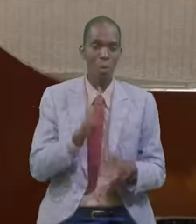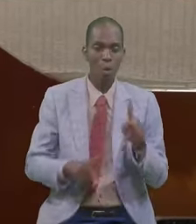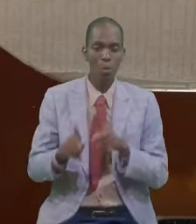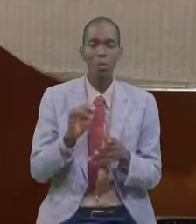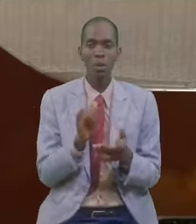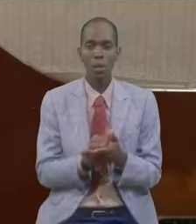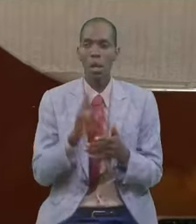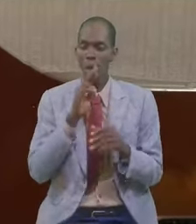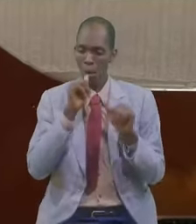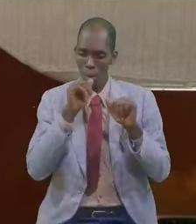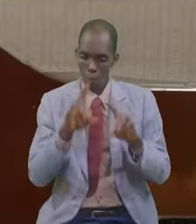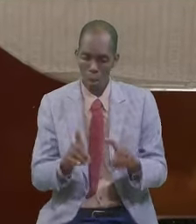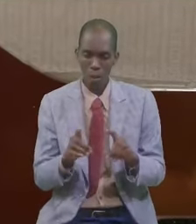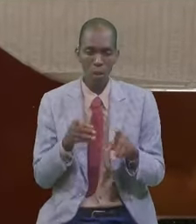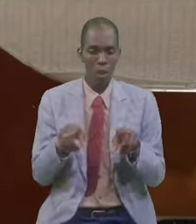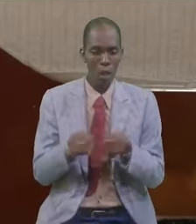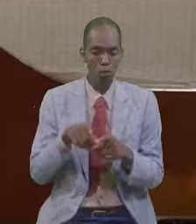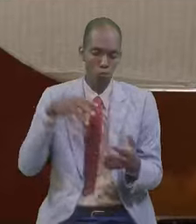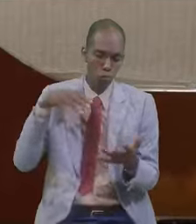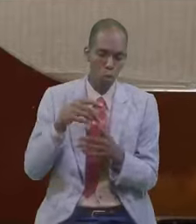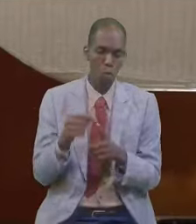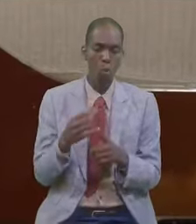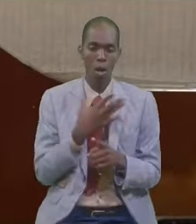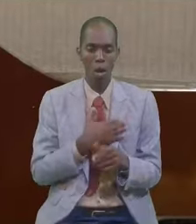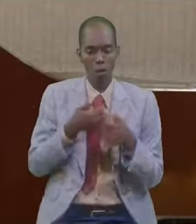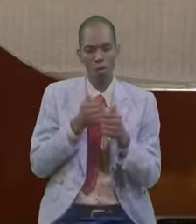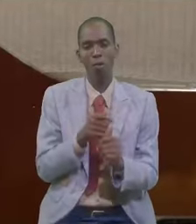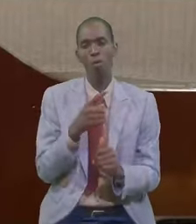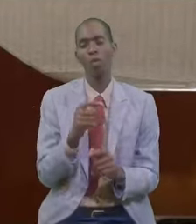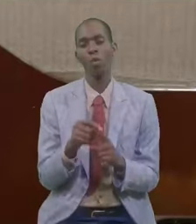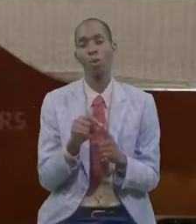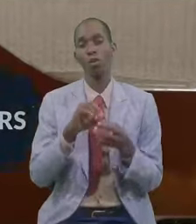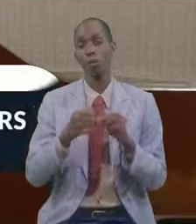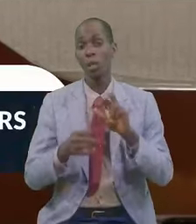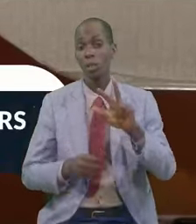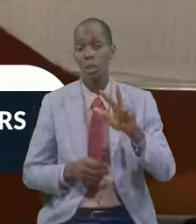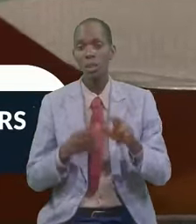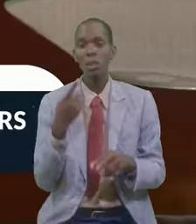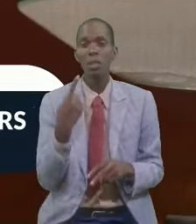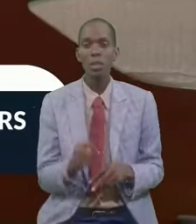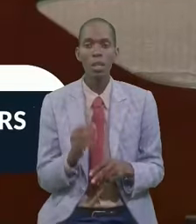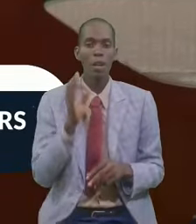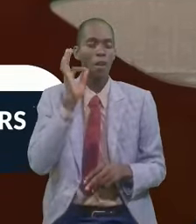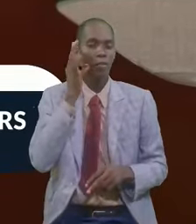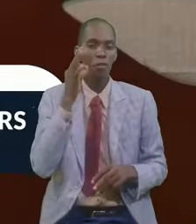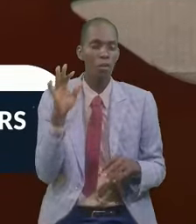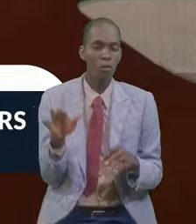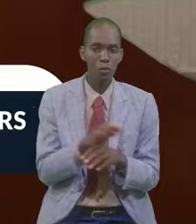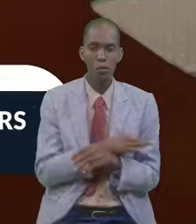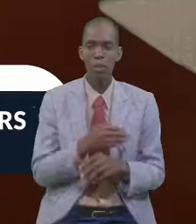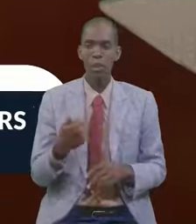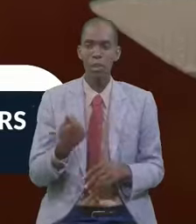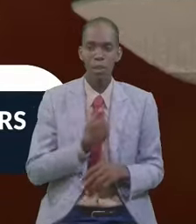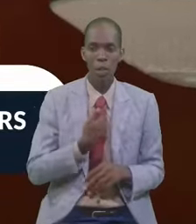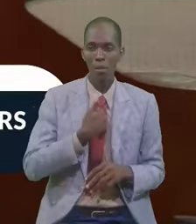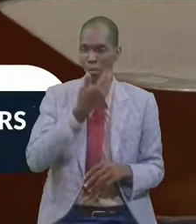la parole et s'appliquent la parole. Troisième point. C'est les moissonneurs fructueux